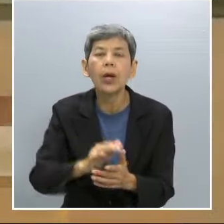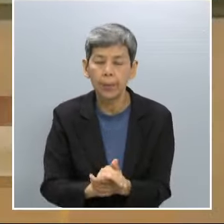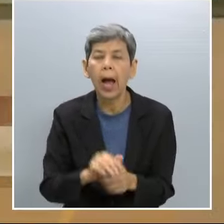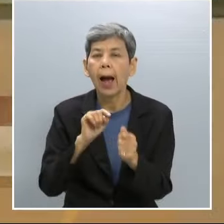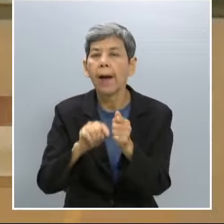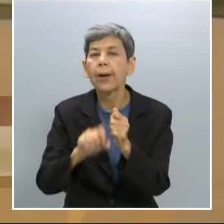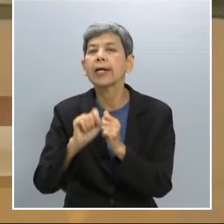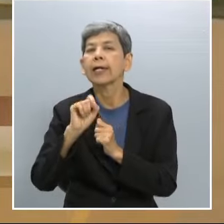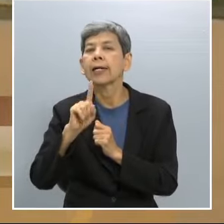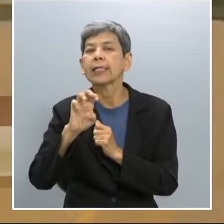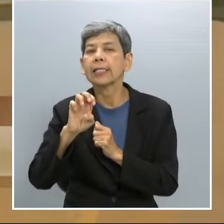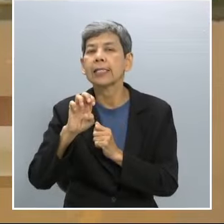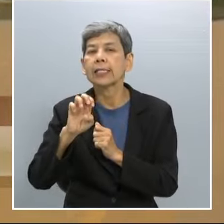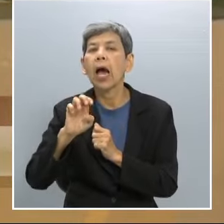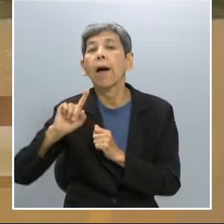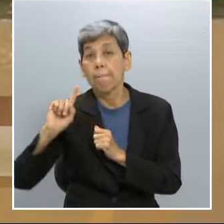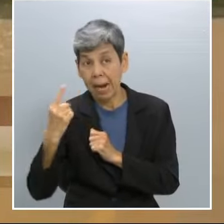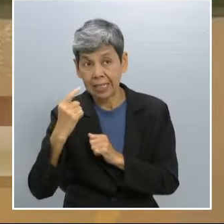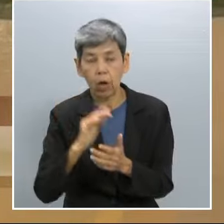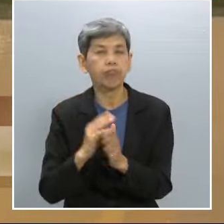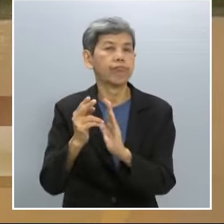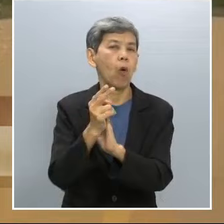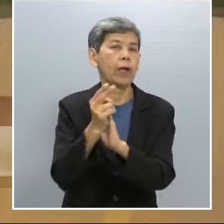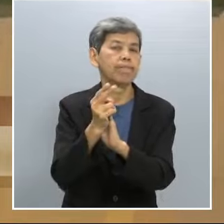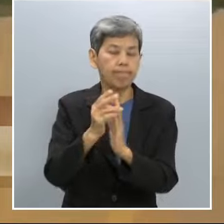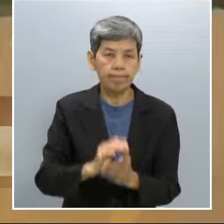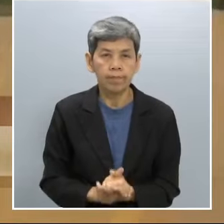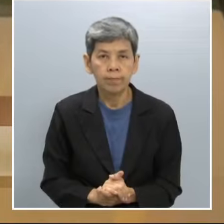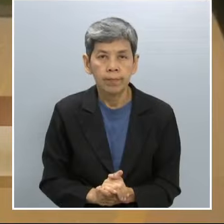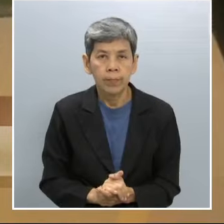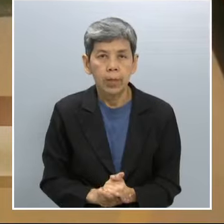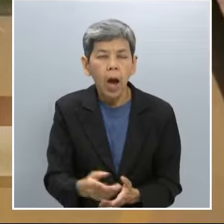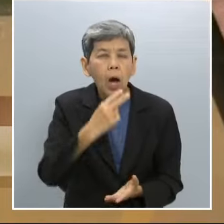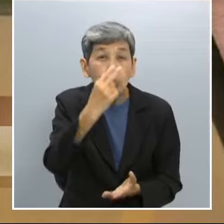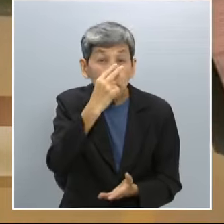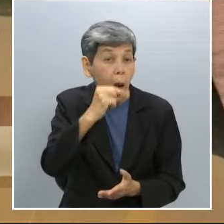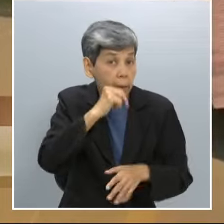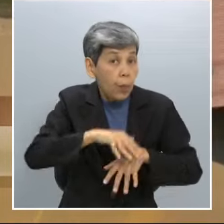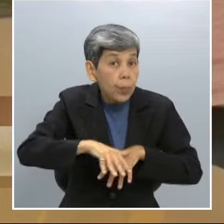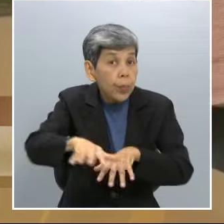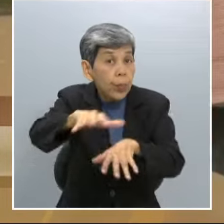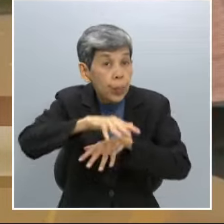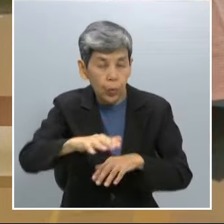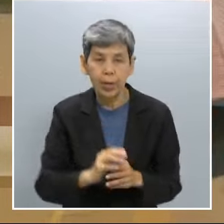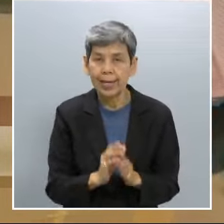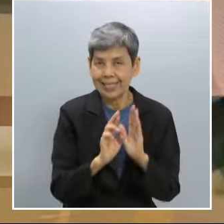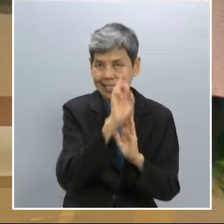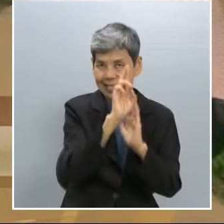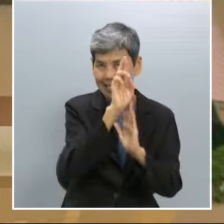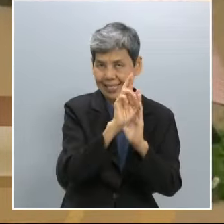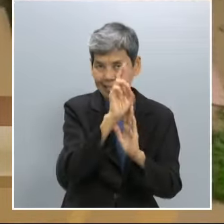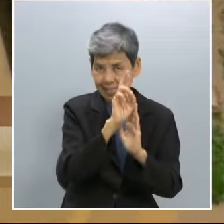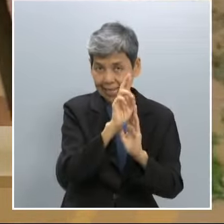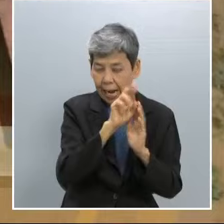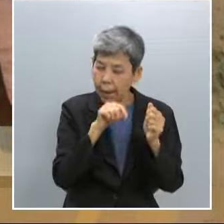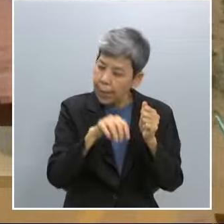สีเชียงใหม่ก็หมายถึงจังหวัดหนองคาย ค ่ะเรานึกภาพเส้นทางน้ำจากเชียงรายไม่ว่าจะเป็นเขตเมืองห